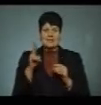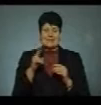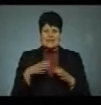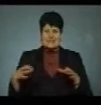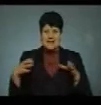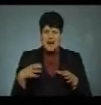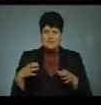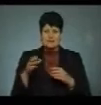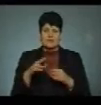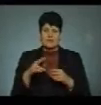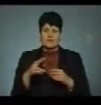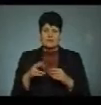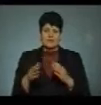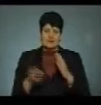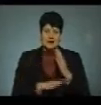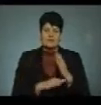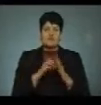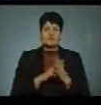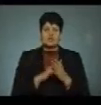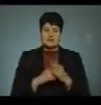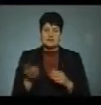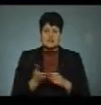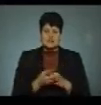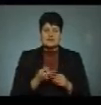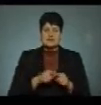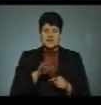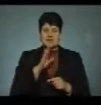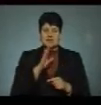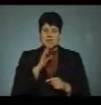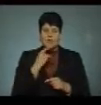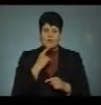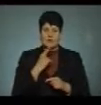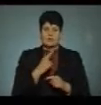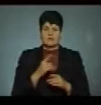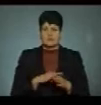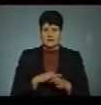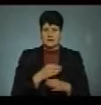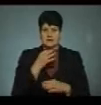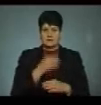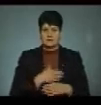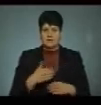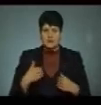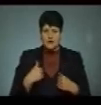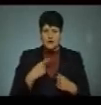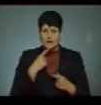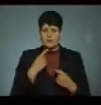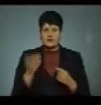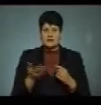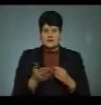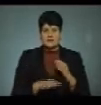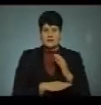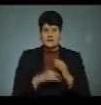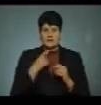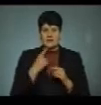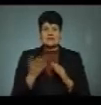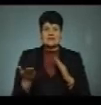його зрізки. Це місцева жителька пані Тереза. Свого прізвища жінка не називає. Про зрізане дерево каже.